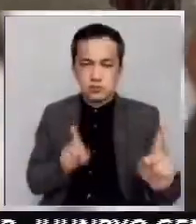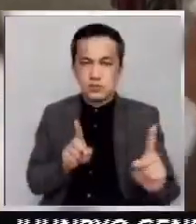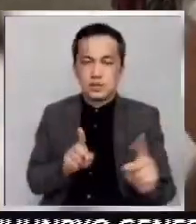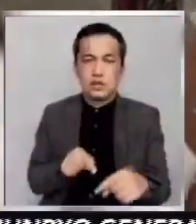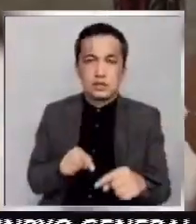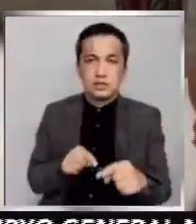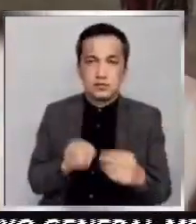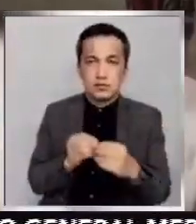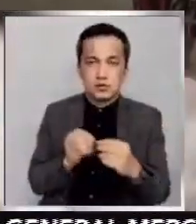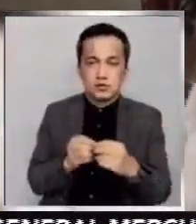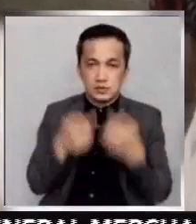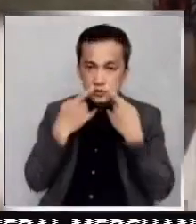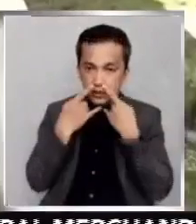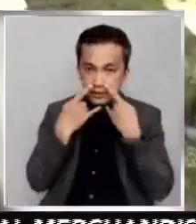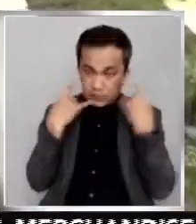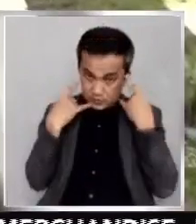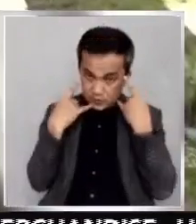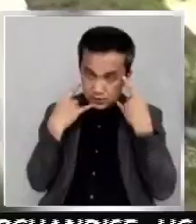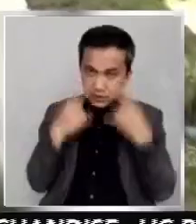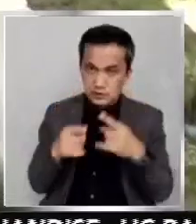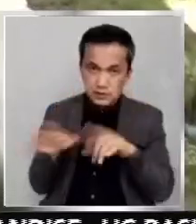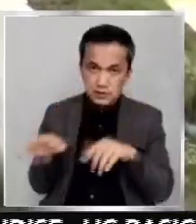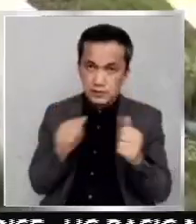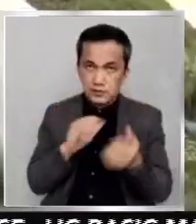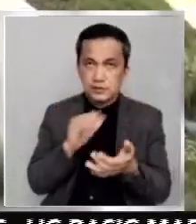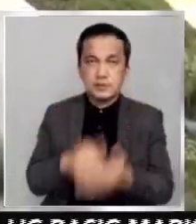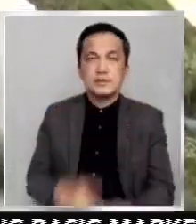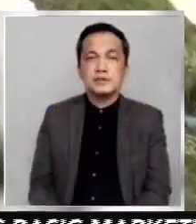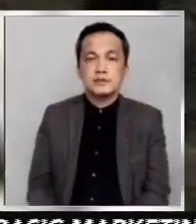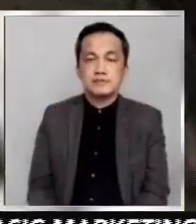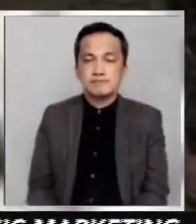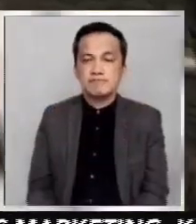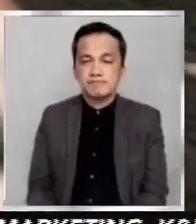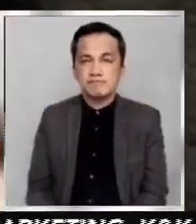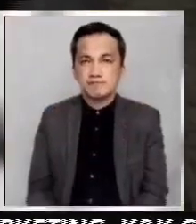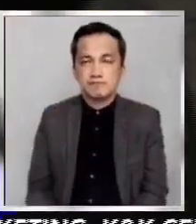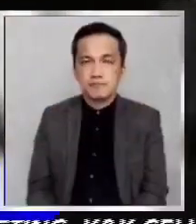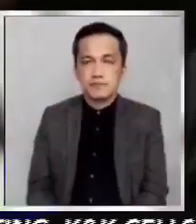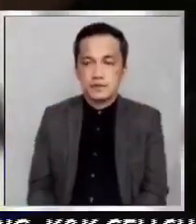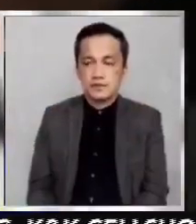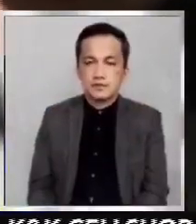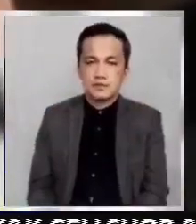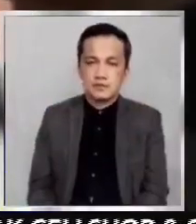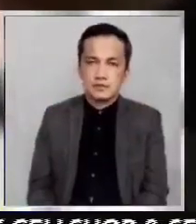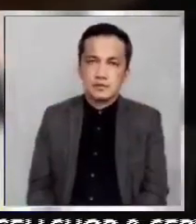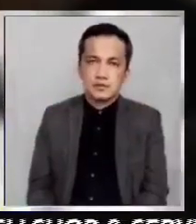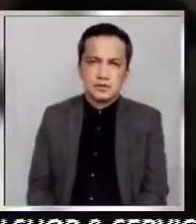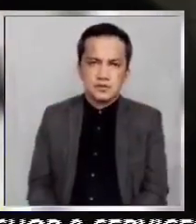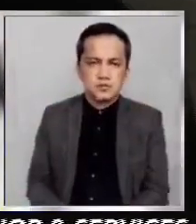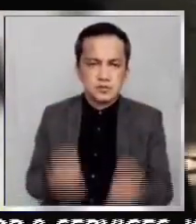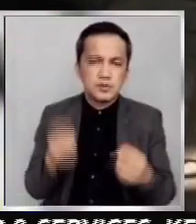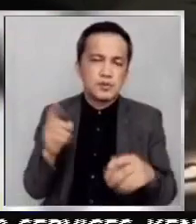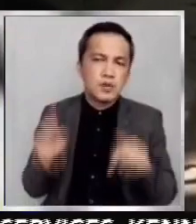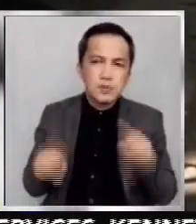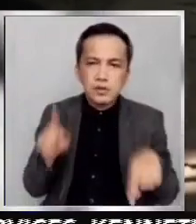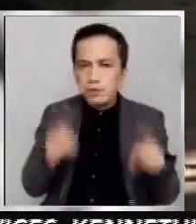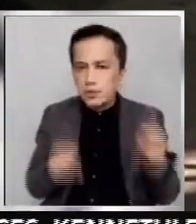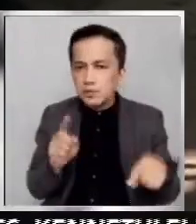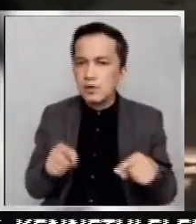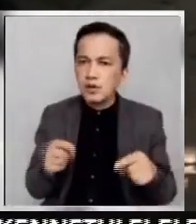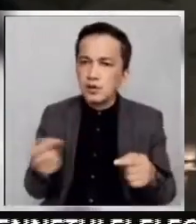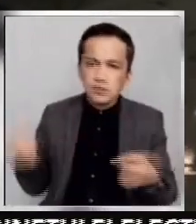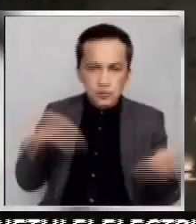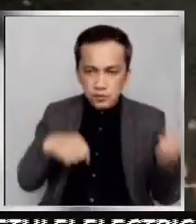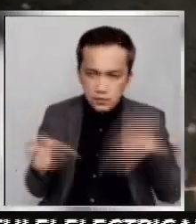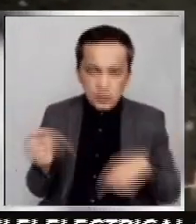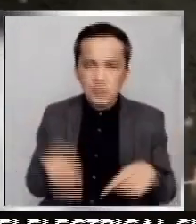pag-face mask habang nasa evacuation centers. Lalo po araw kayo na dakol po ang tao, baga iba-iba yung nagdodumandigdi. Kaya kumbaga,